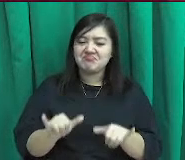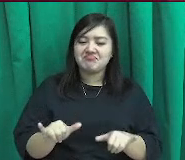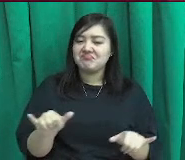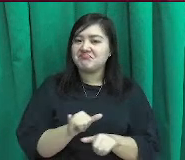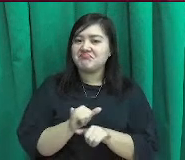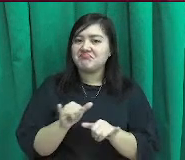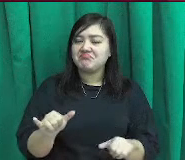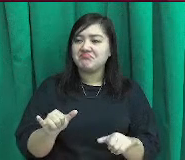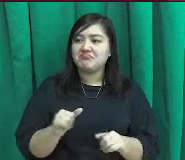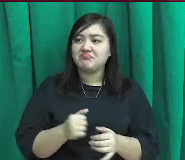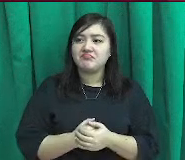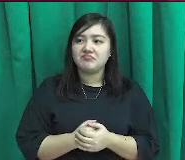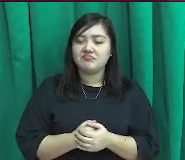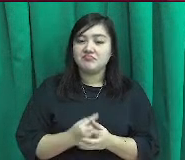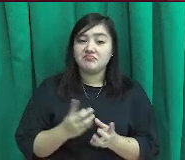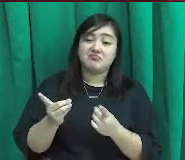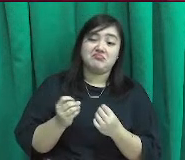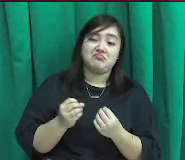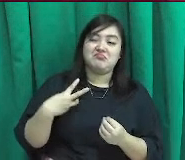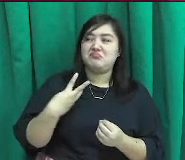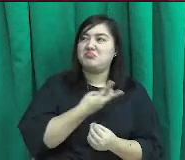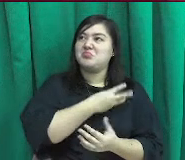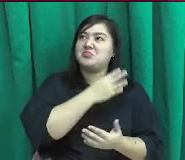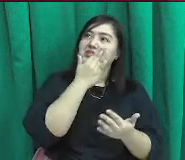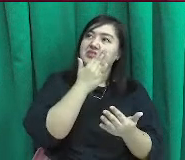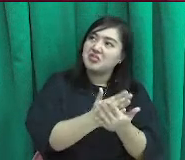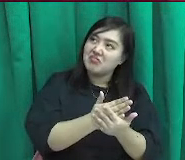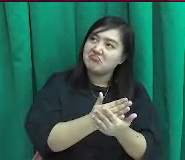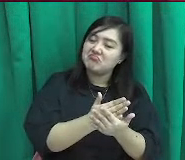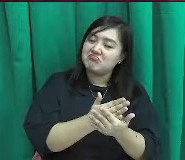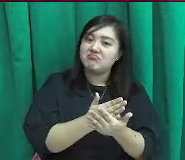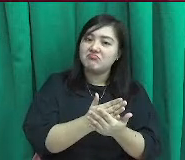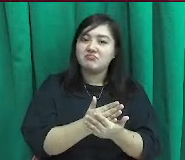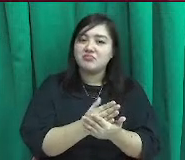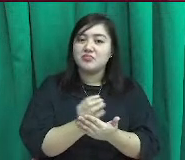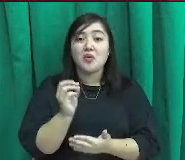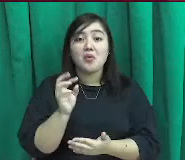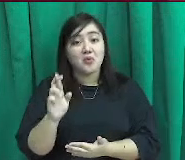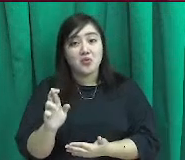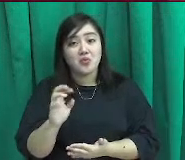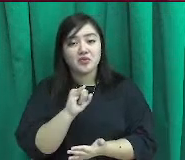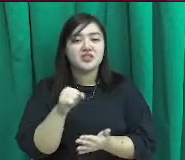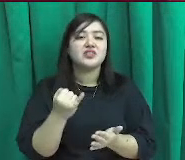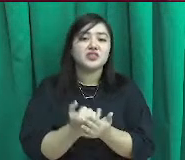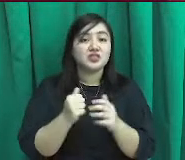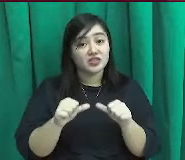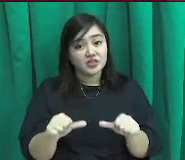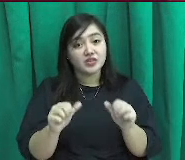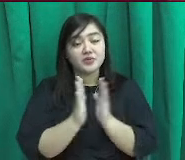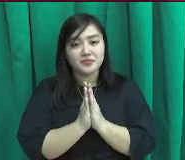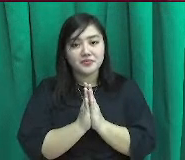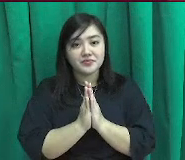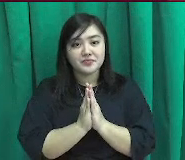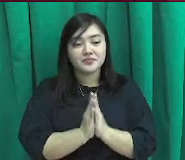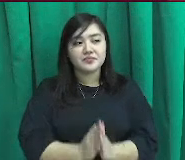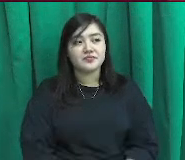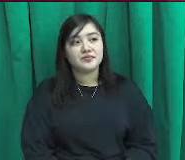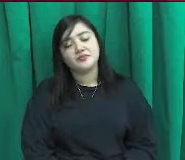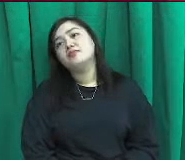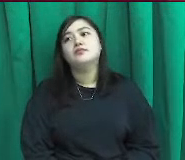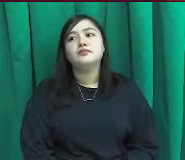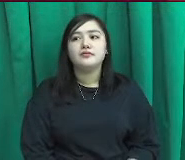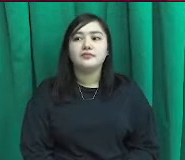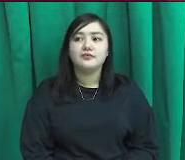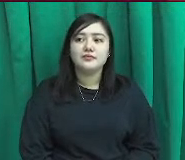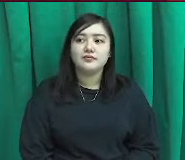I-give up na lang po ba? Or continuous pa rin po? Kung speaking, gusto mo muna sagutin yan, sir? Gusto niyo muna